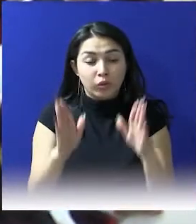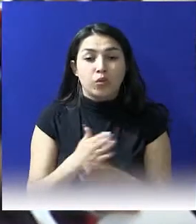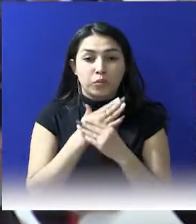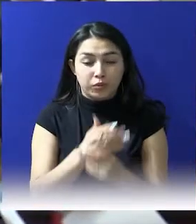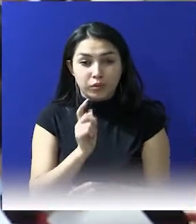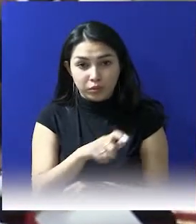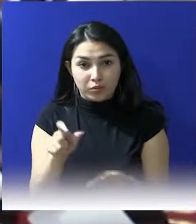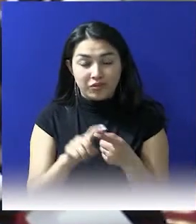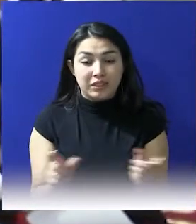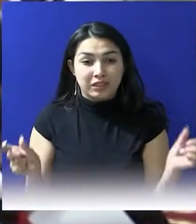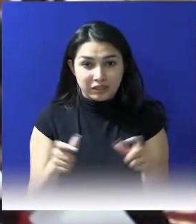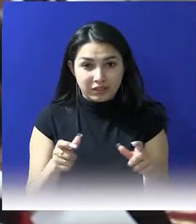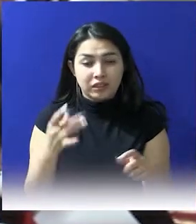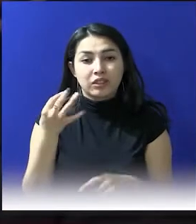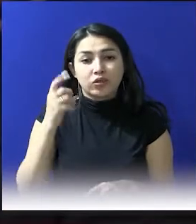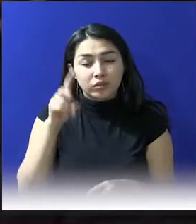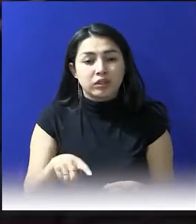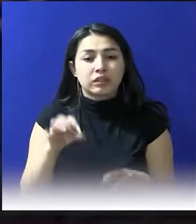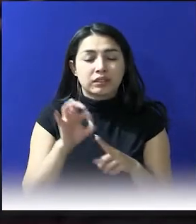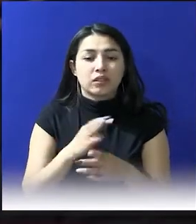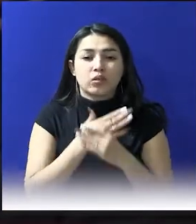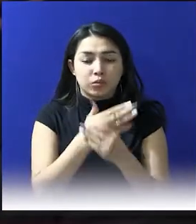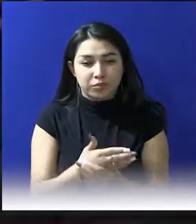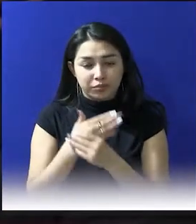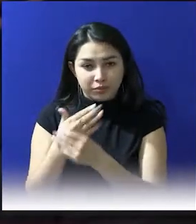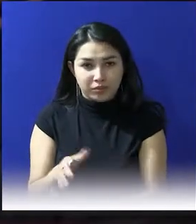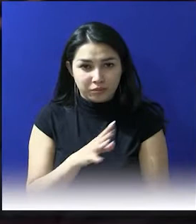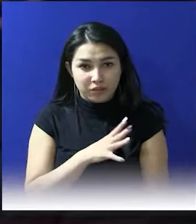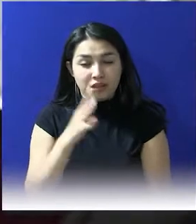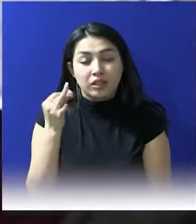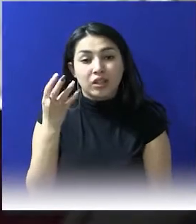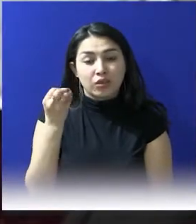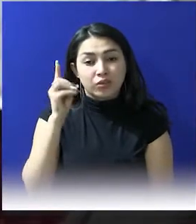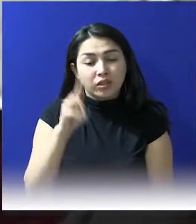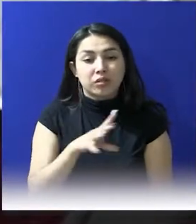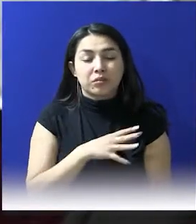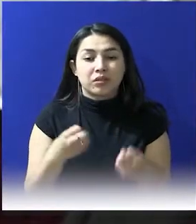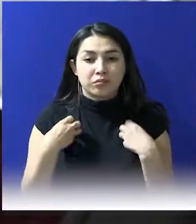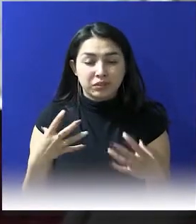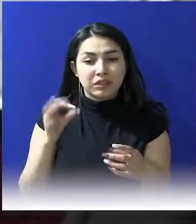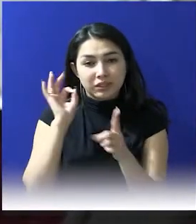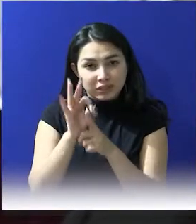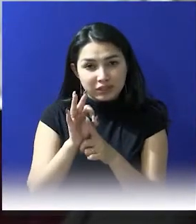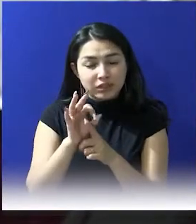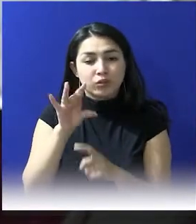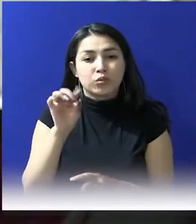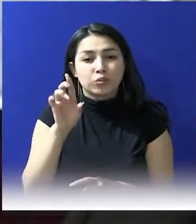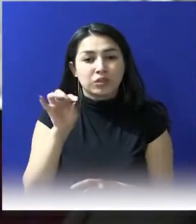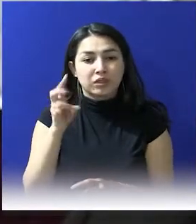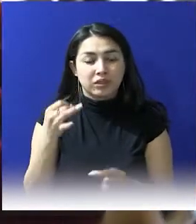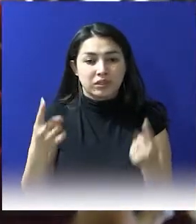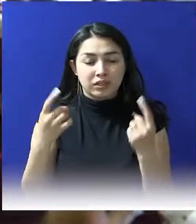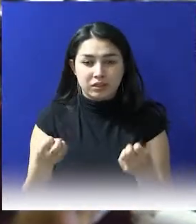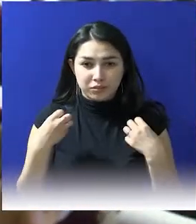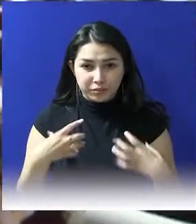только помогали людям в карантинный период, но оказали посильную помощь махтаральцам. Кроме того, проводятся мероприятия, посвященные